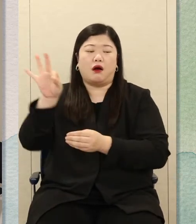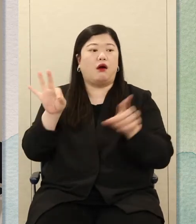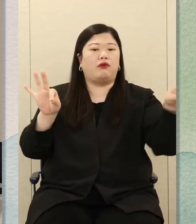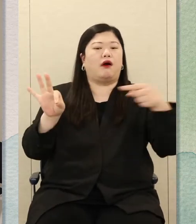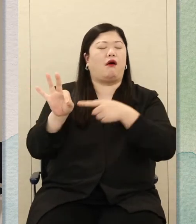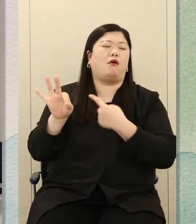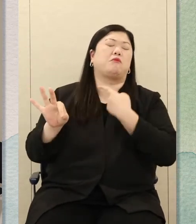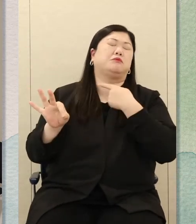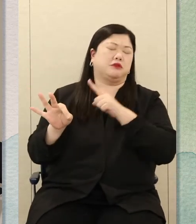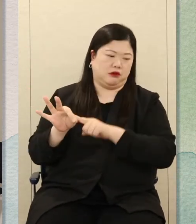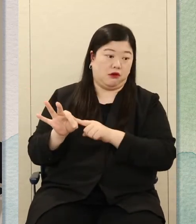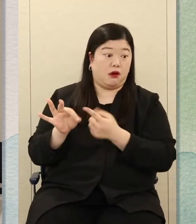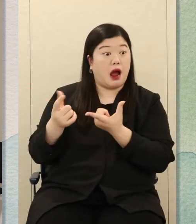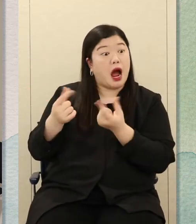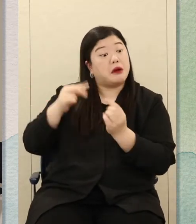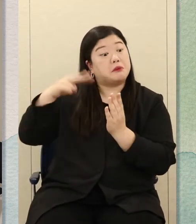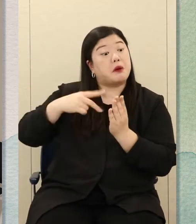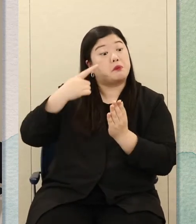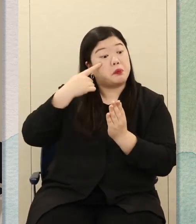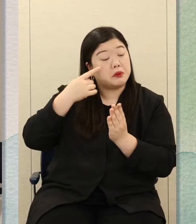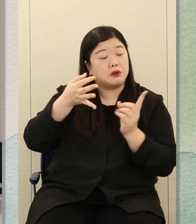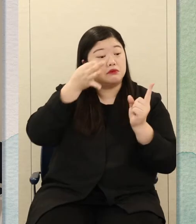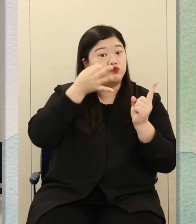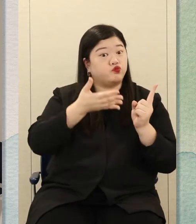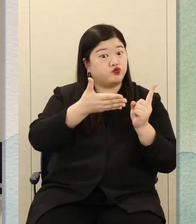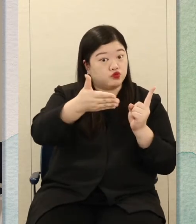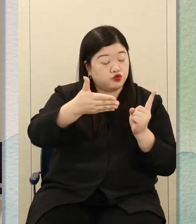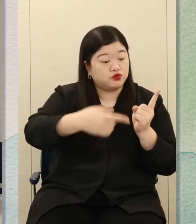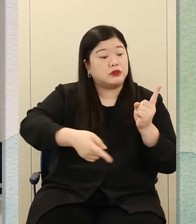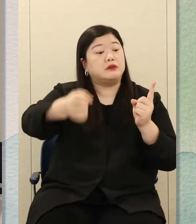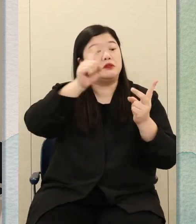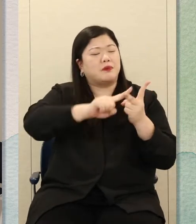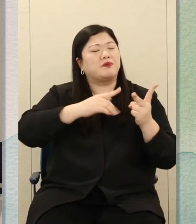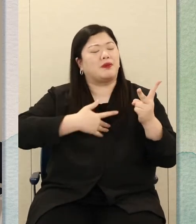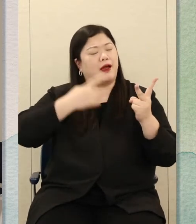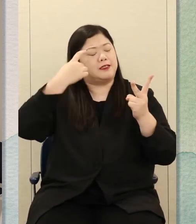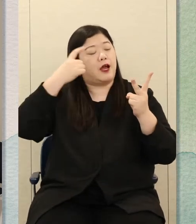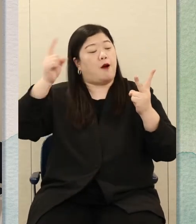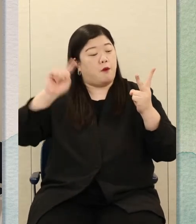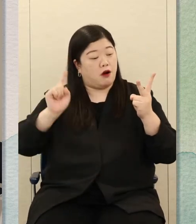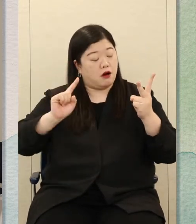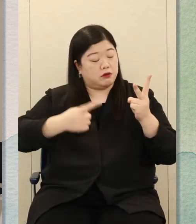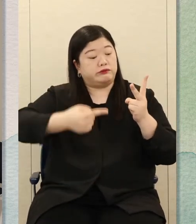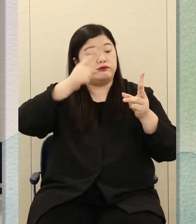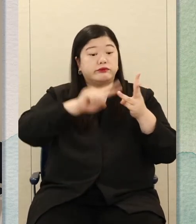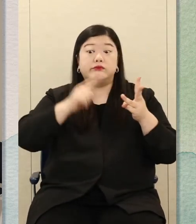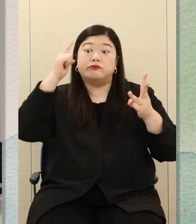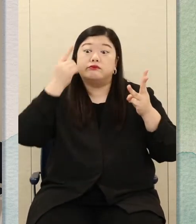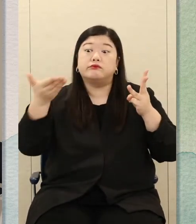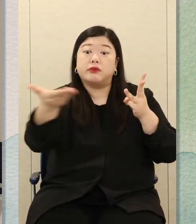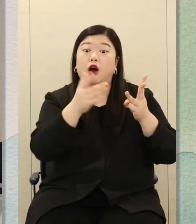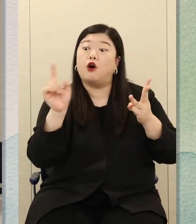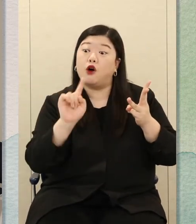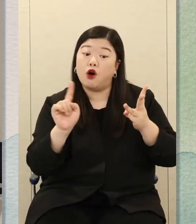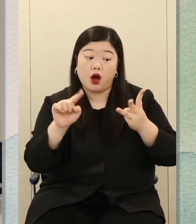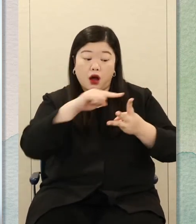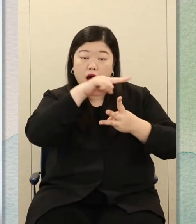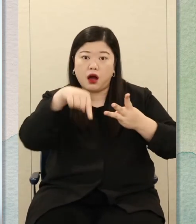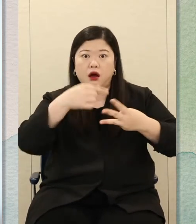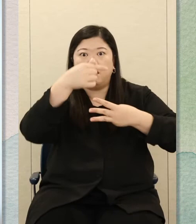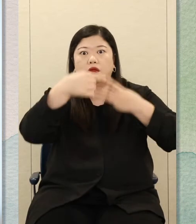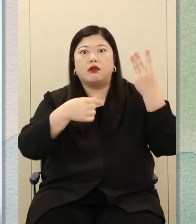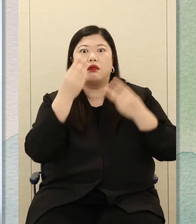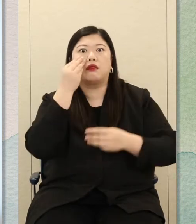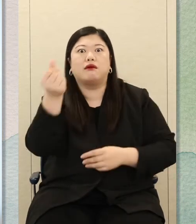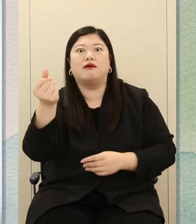부분을 같이 읽고 그 다음에 그냥 생각나는 거 얘기하시면 돼요. 그러면 그게 촉발이라고 해가지고요. 그 구절이 나를 이끌어가요. 예,